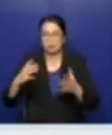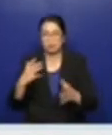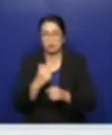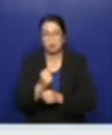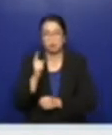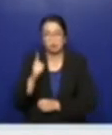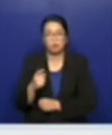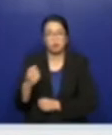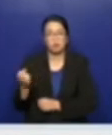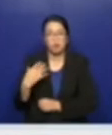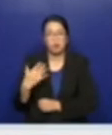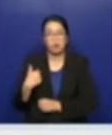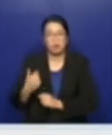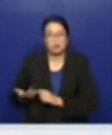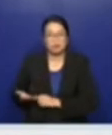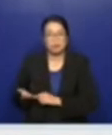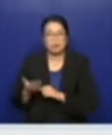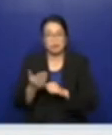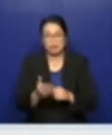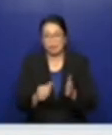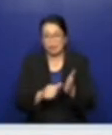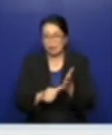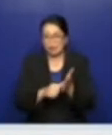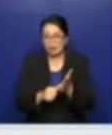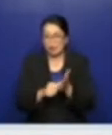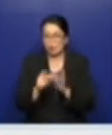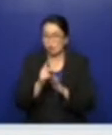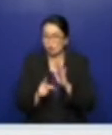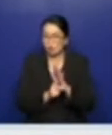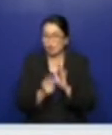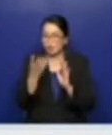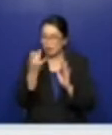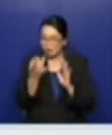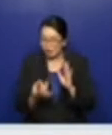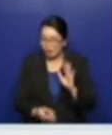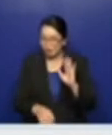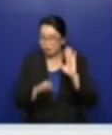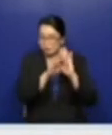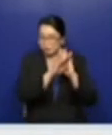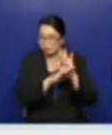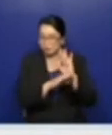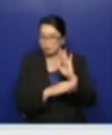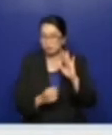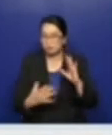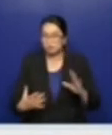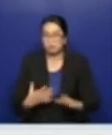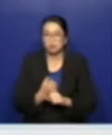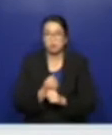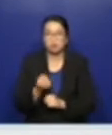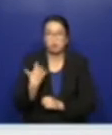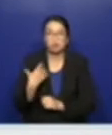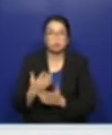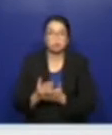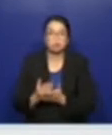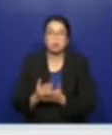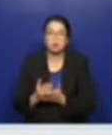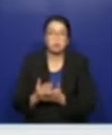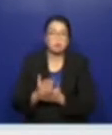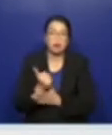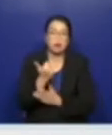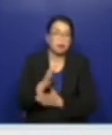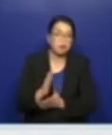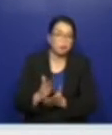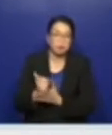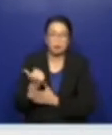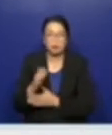บอกว่าท่านเสนอแก้อะไรบ้างอันนี้ท่านก็สรุปว่าผ่านตรงนั้นแล้วตรงนี้แล้ว